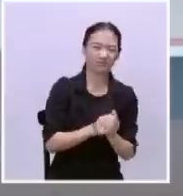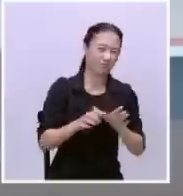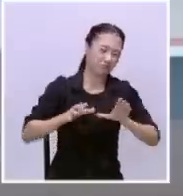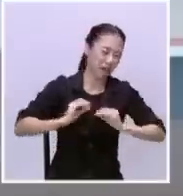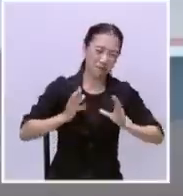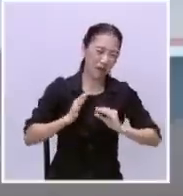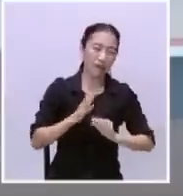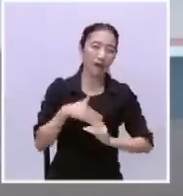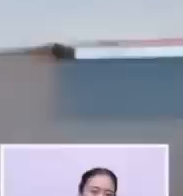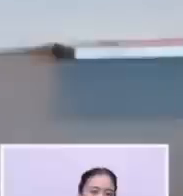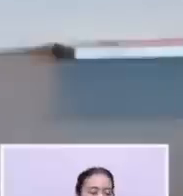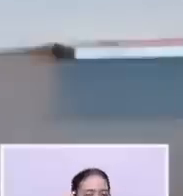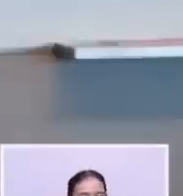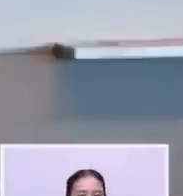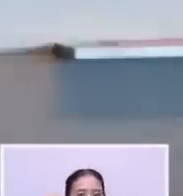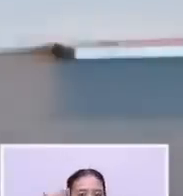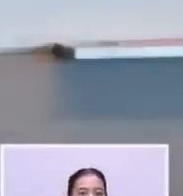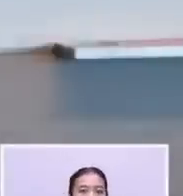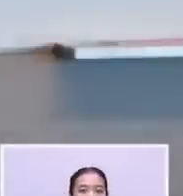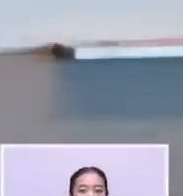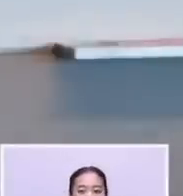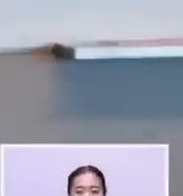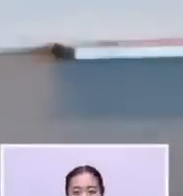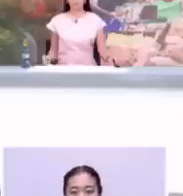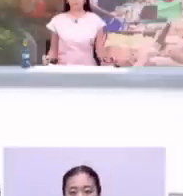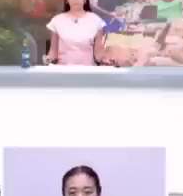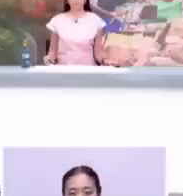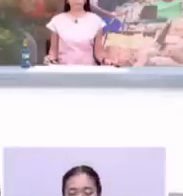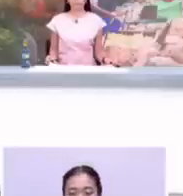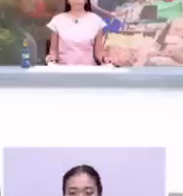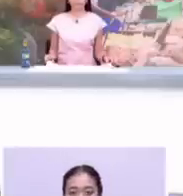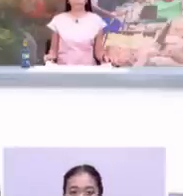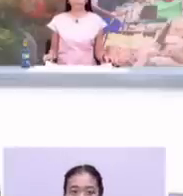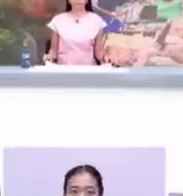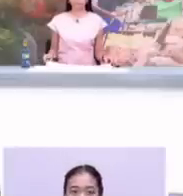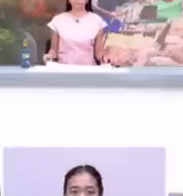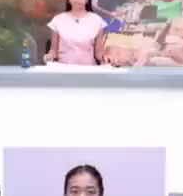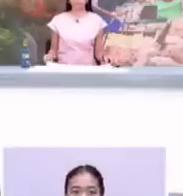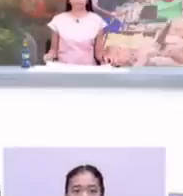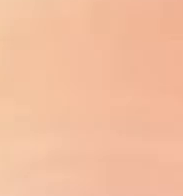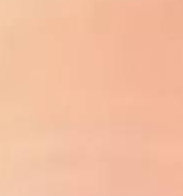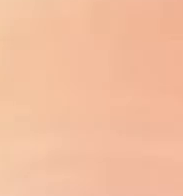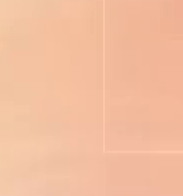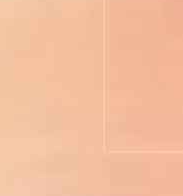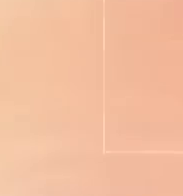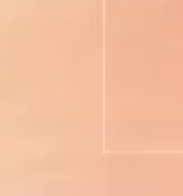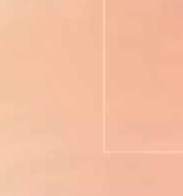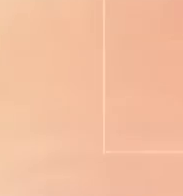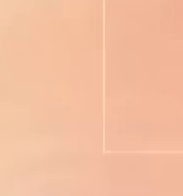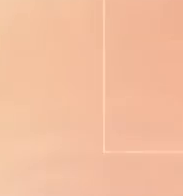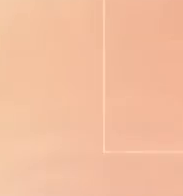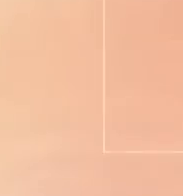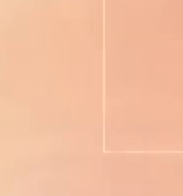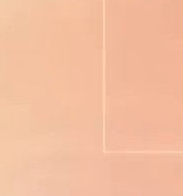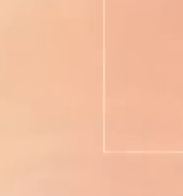เนื่องจากว่าที่ซินเจียงนั้น1ใน5ของโลกป้ายมาจากซินเจียงค่ะ ขอบคุณมากครับพี่มิกกี้ครับขอบคุณที่ติดต